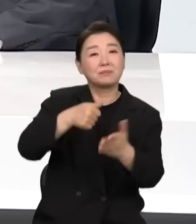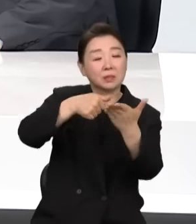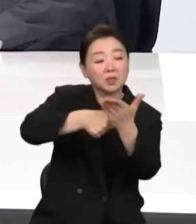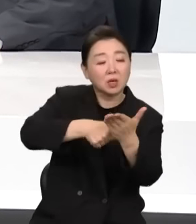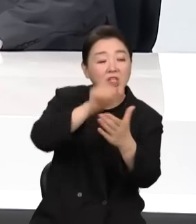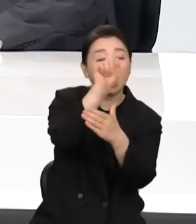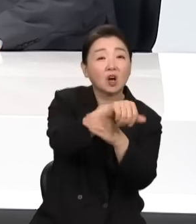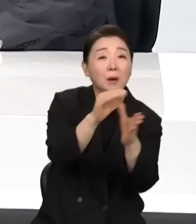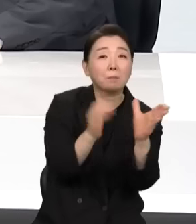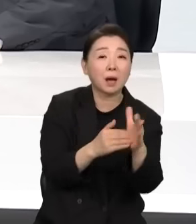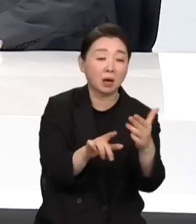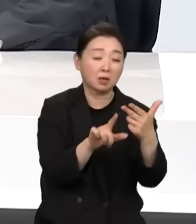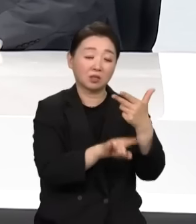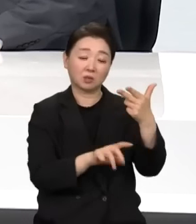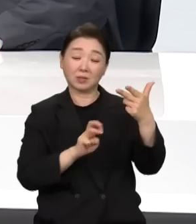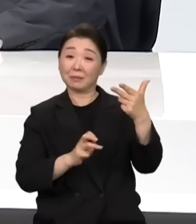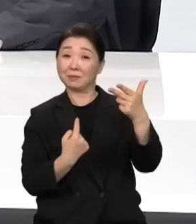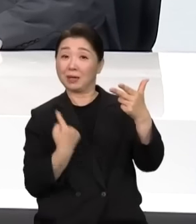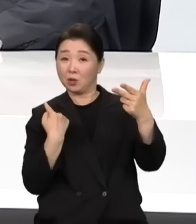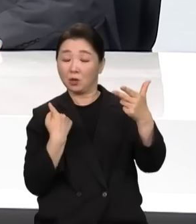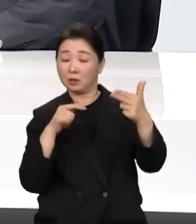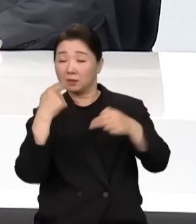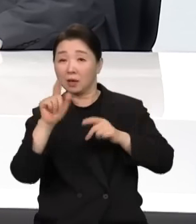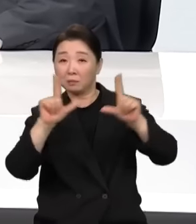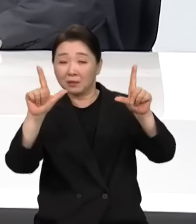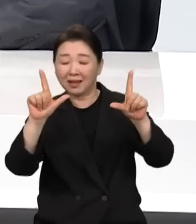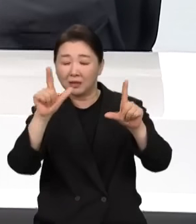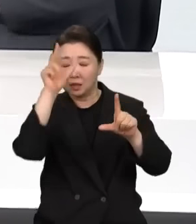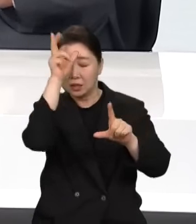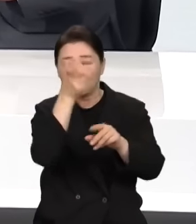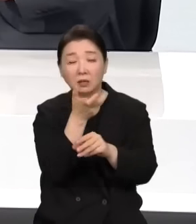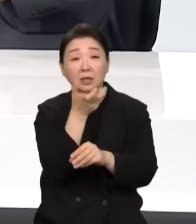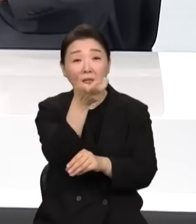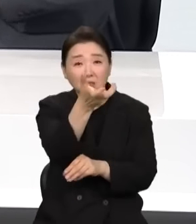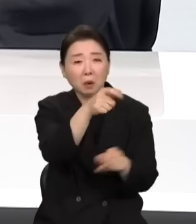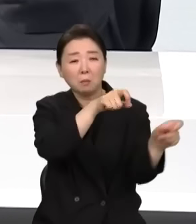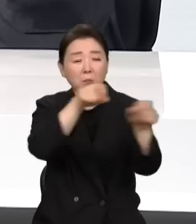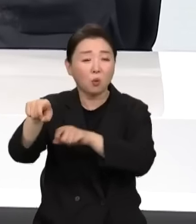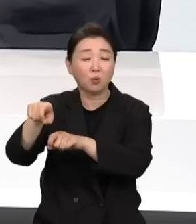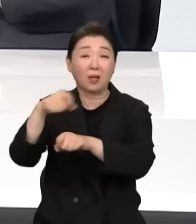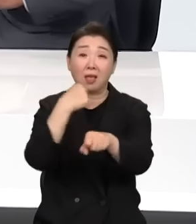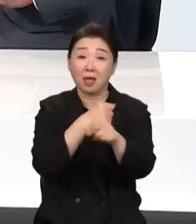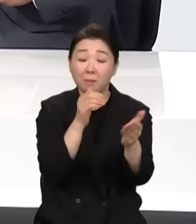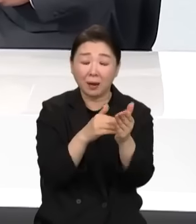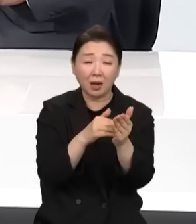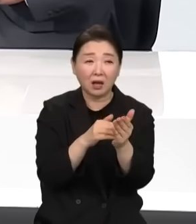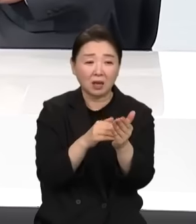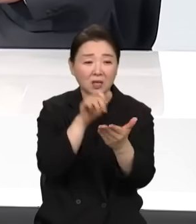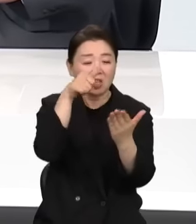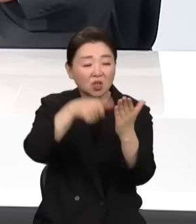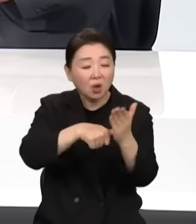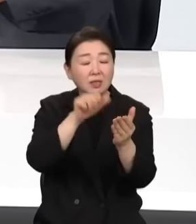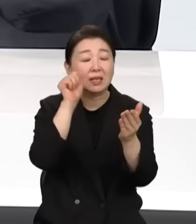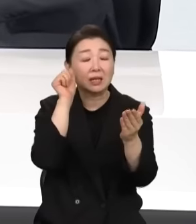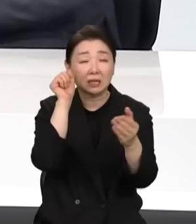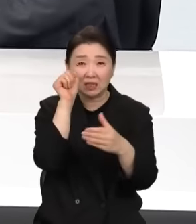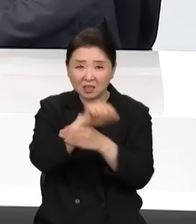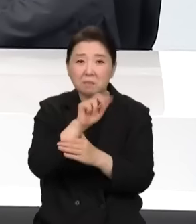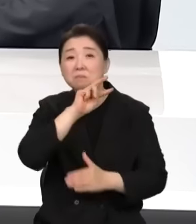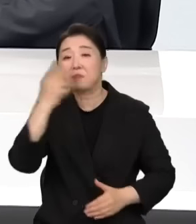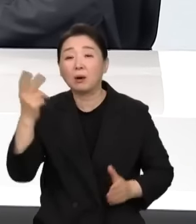7월 30일입니다 그리고 바로 그다음날 그 이처 보류 지시를 하게 되죠 결제한 거 이제 번복을 하게 되는 겁니다 임전